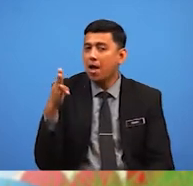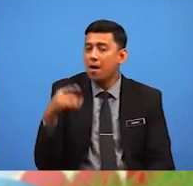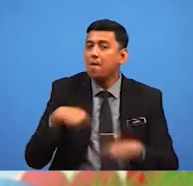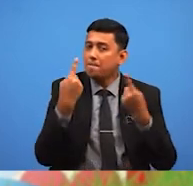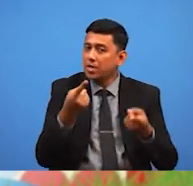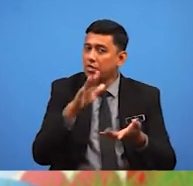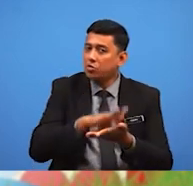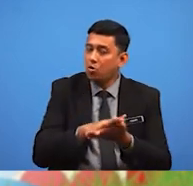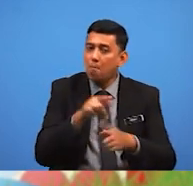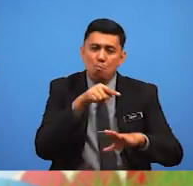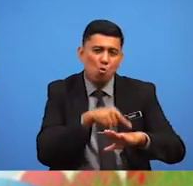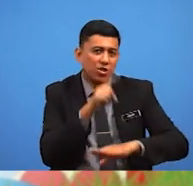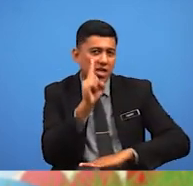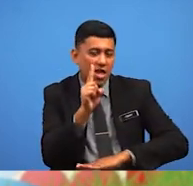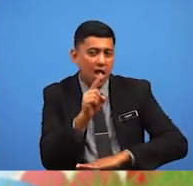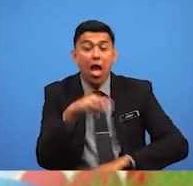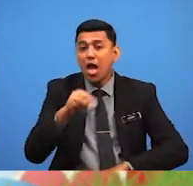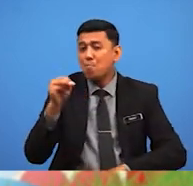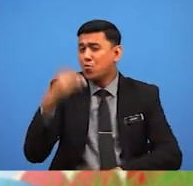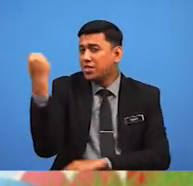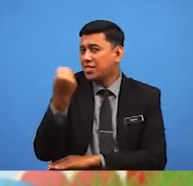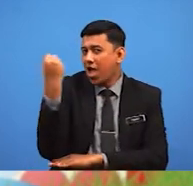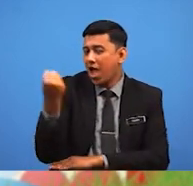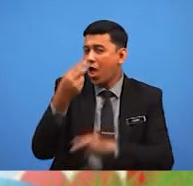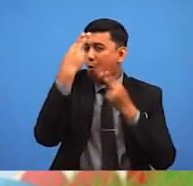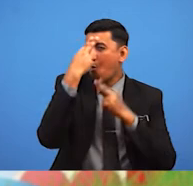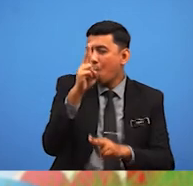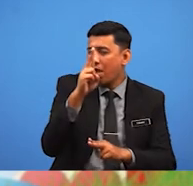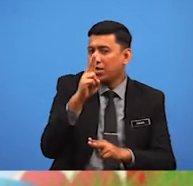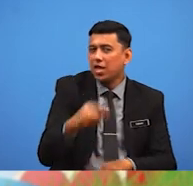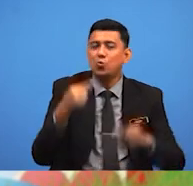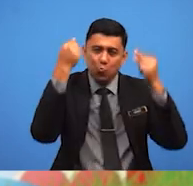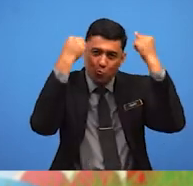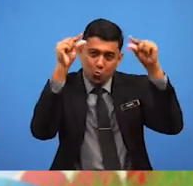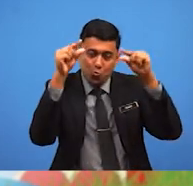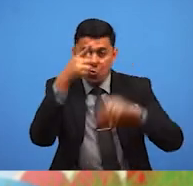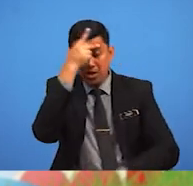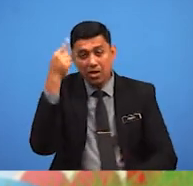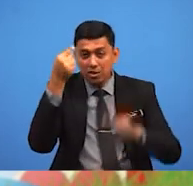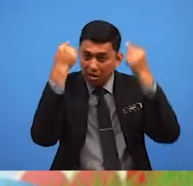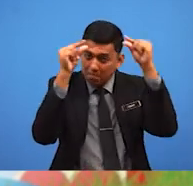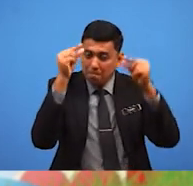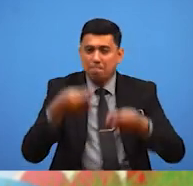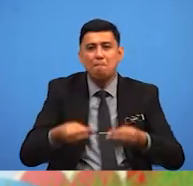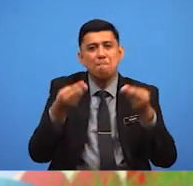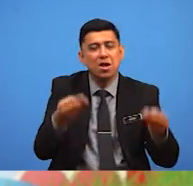ke sekolah pukul 1. Murid sentiasa hormatkan guru kerana guru